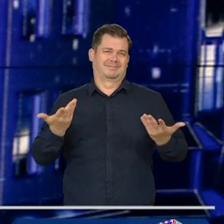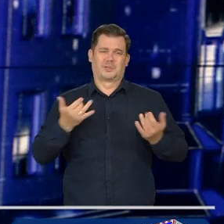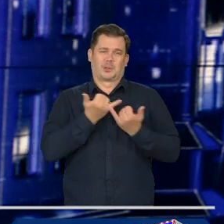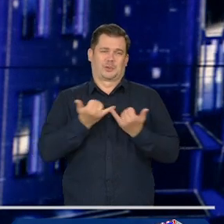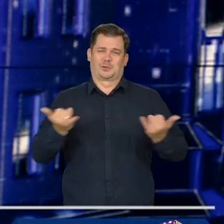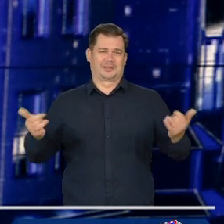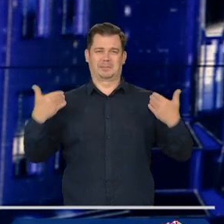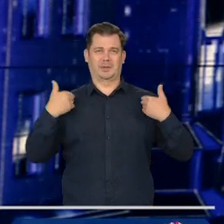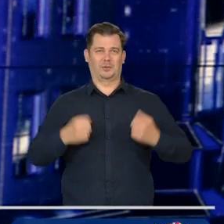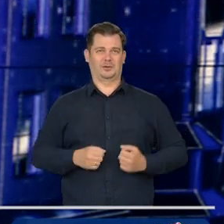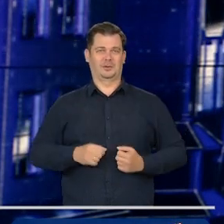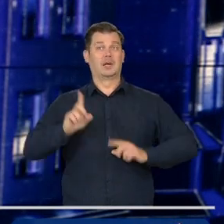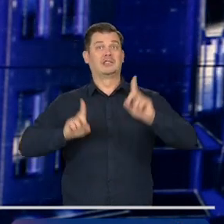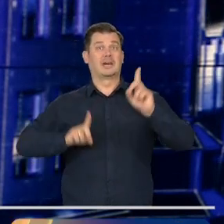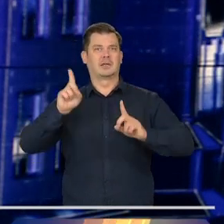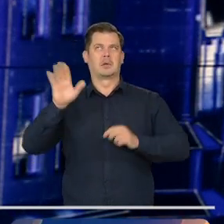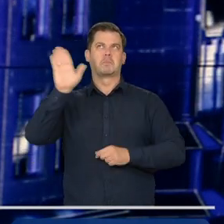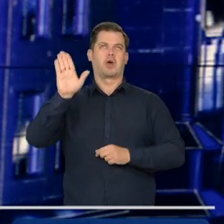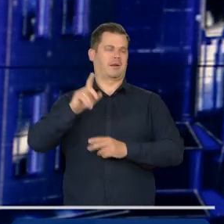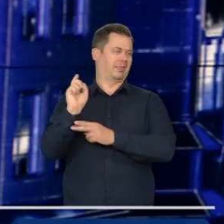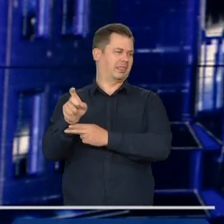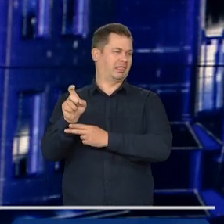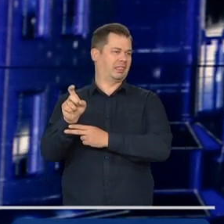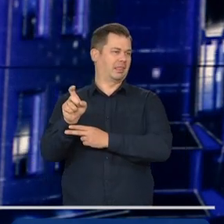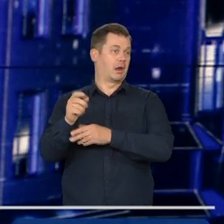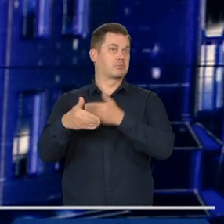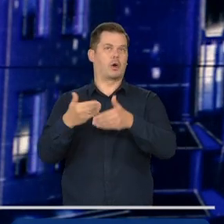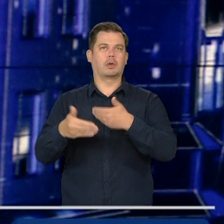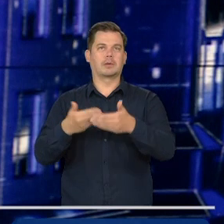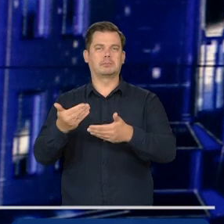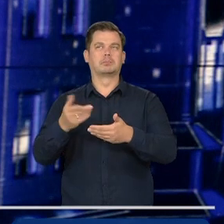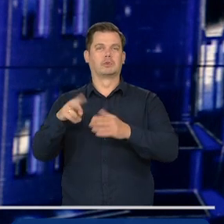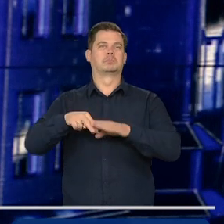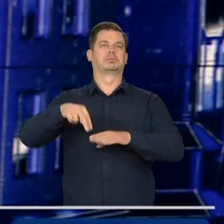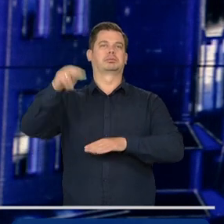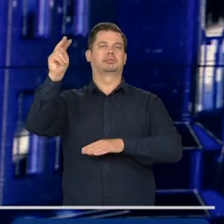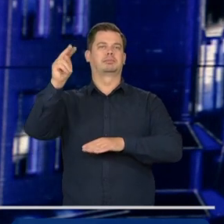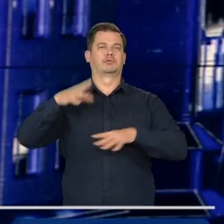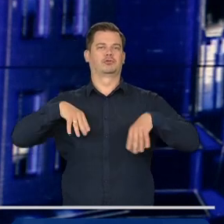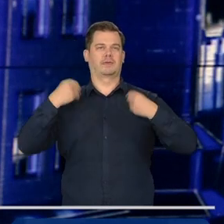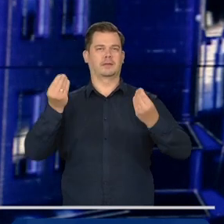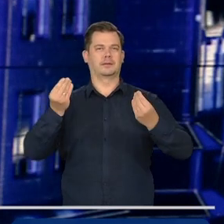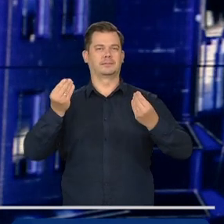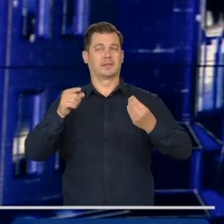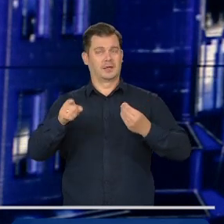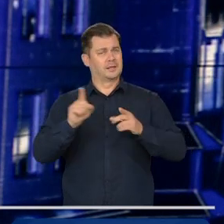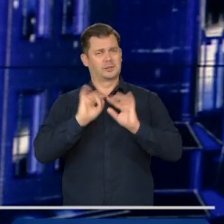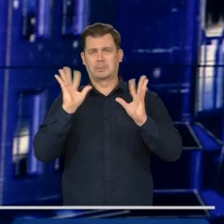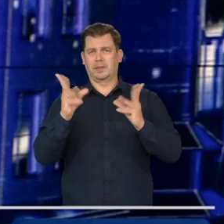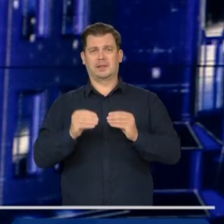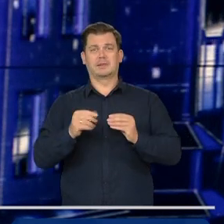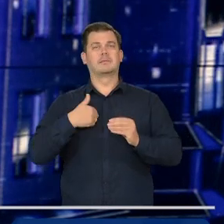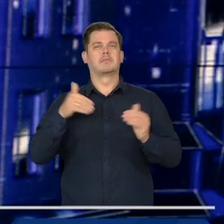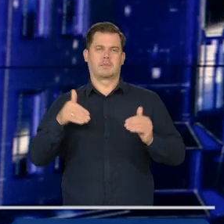różnie, bym powiedział. Nieraz byli bardzo daleko od Pana Boga. Ale powiem, że to, co chyba jest takie też i piękne i ważne, że zawsze mamy